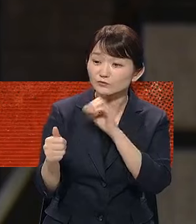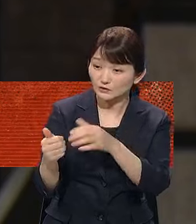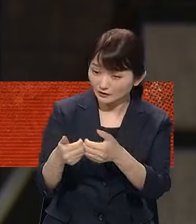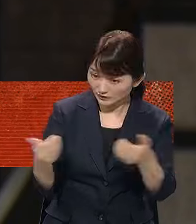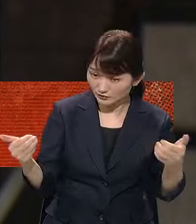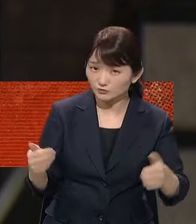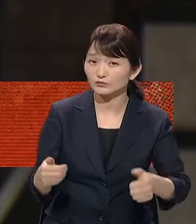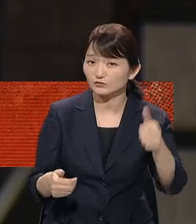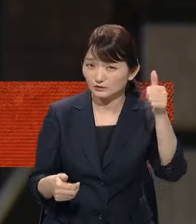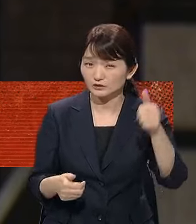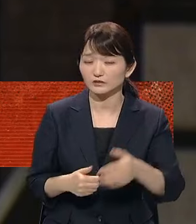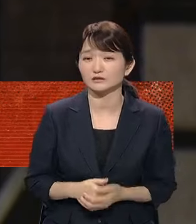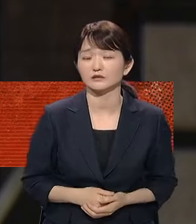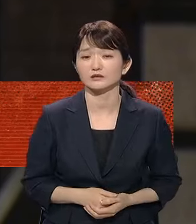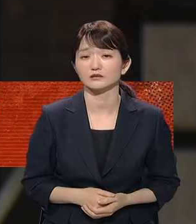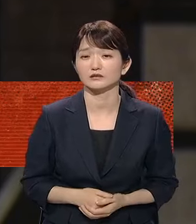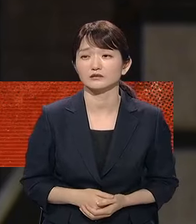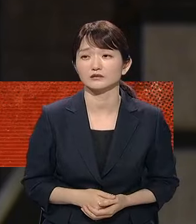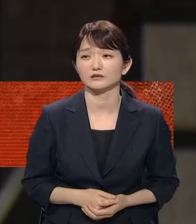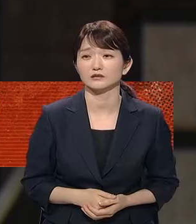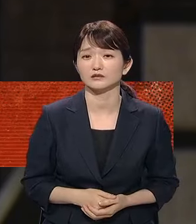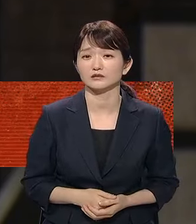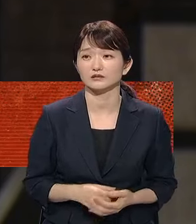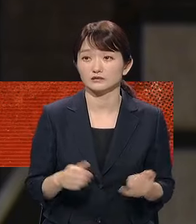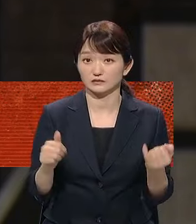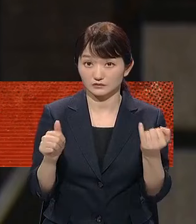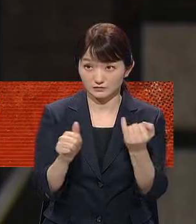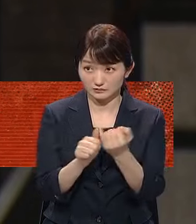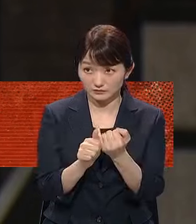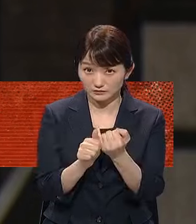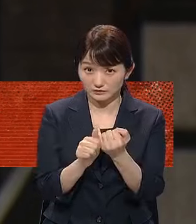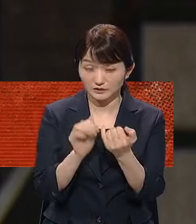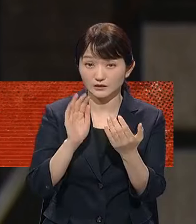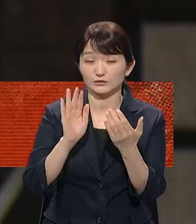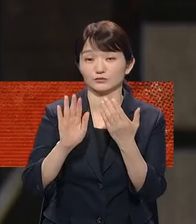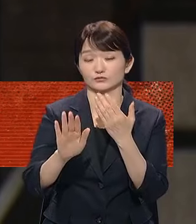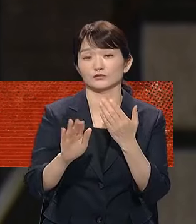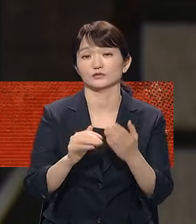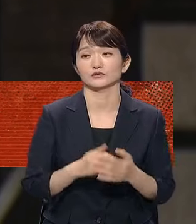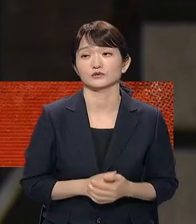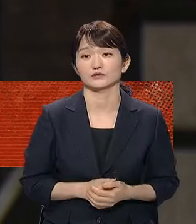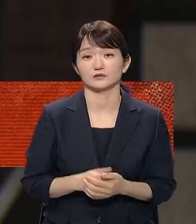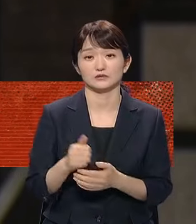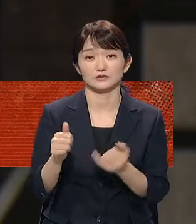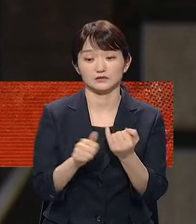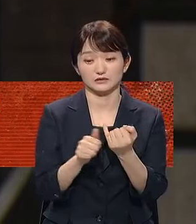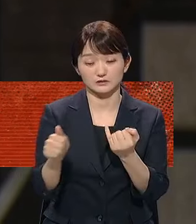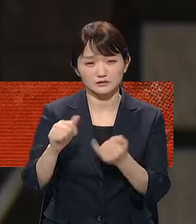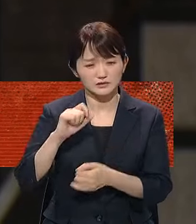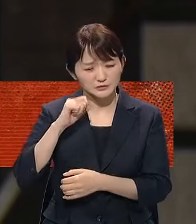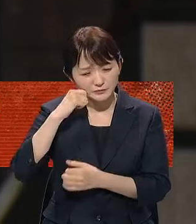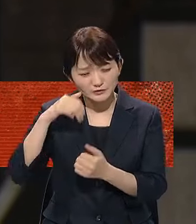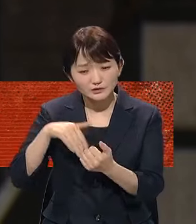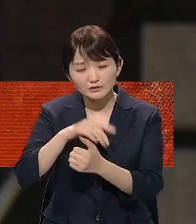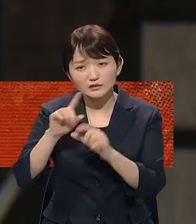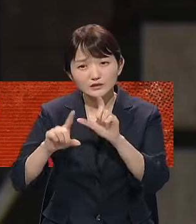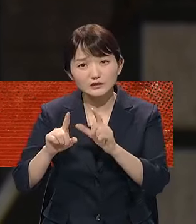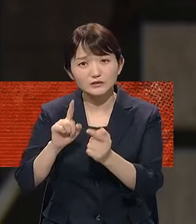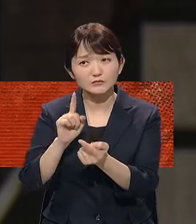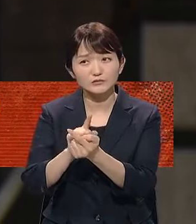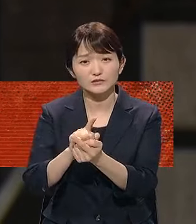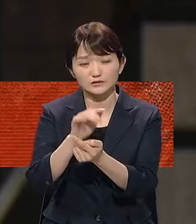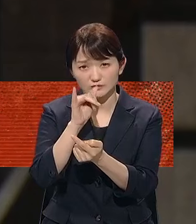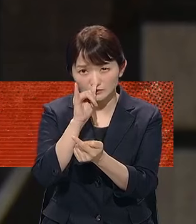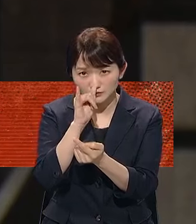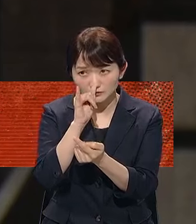괜찮고 그렇지 않으면 사실 결혼을 하고 난 이후에도 남편이 어려운 상황에 부딪칠 수